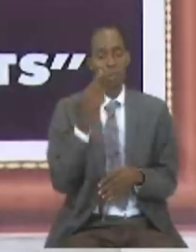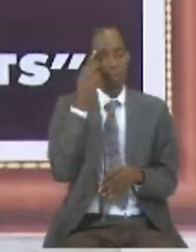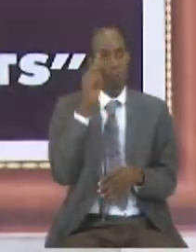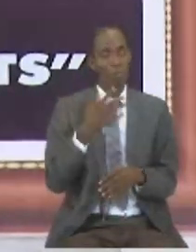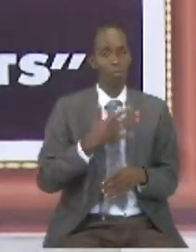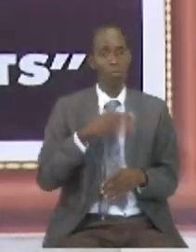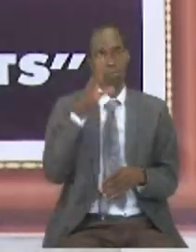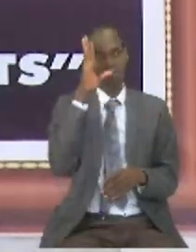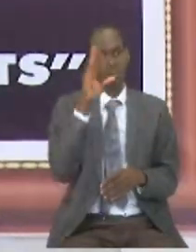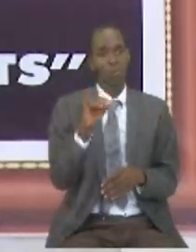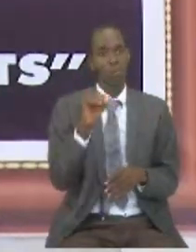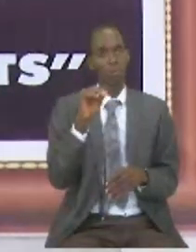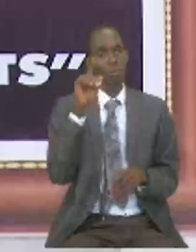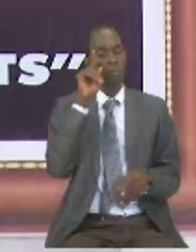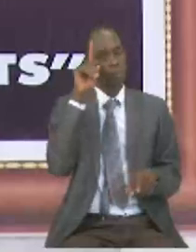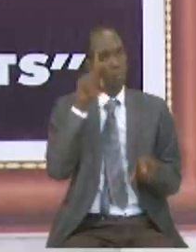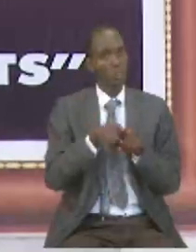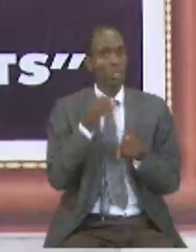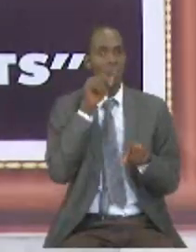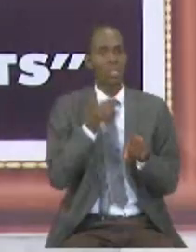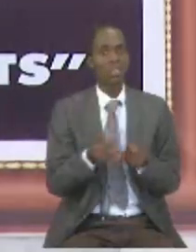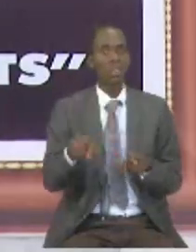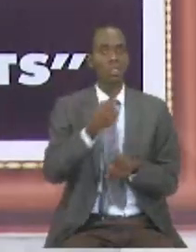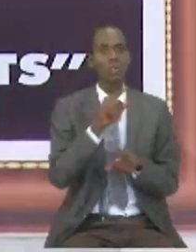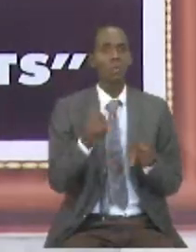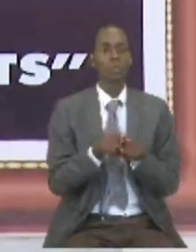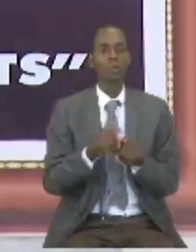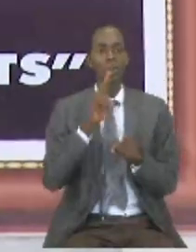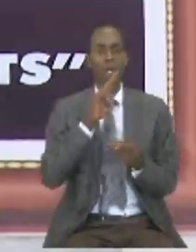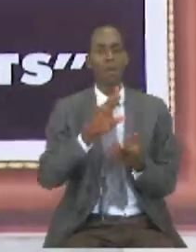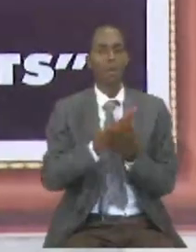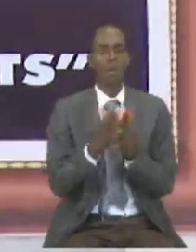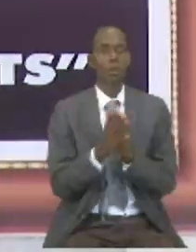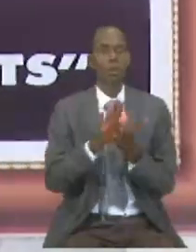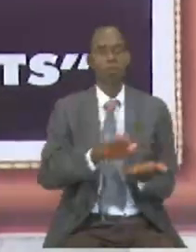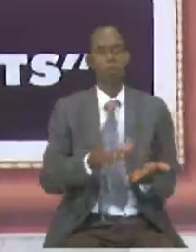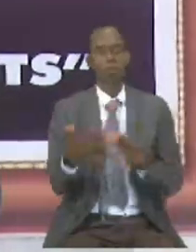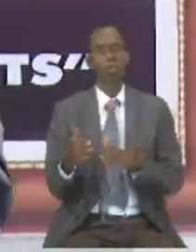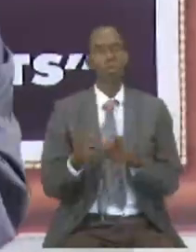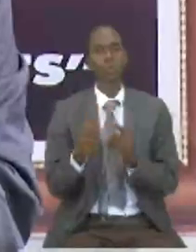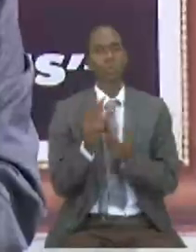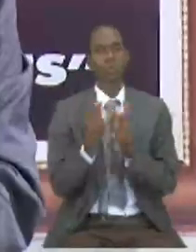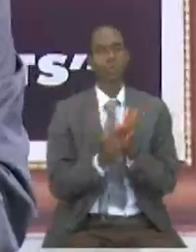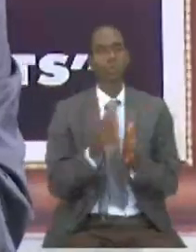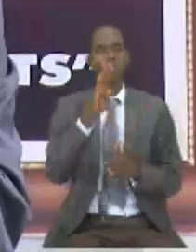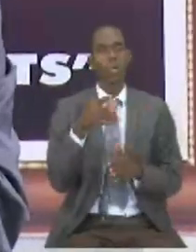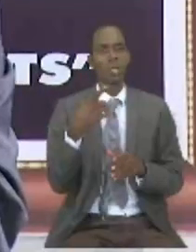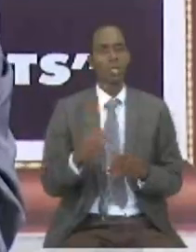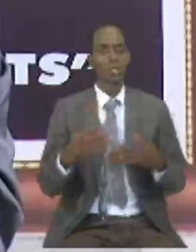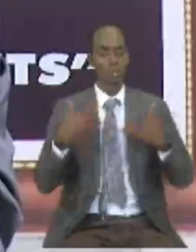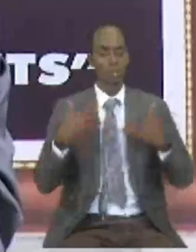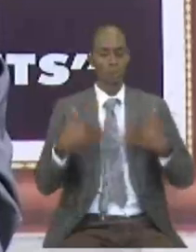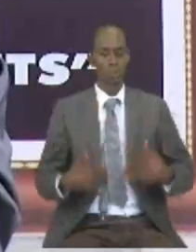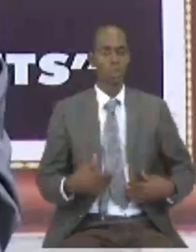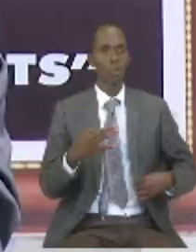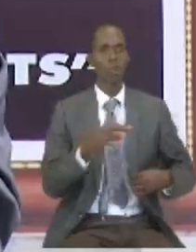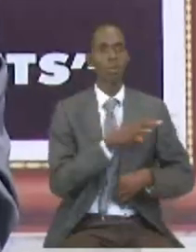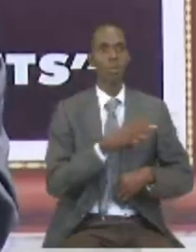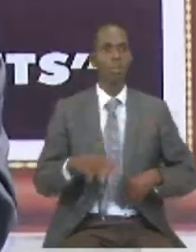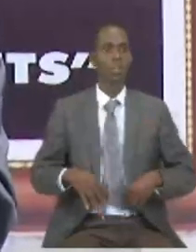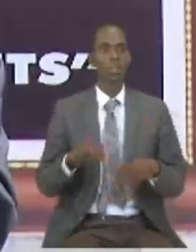spirituelle. 4. De même, mes frères, vous aussi, vous avez été par le corps de Christ mis à mort en ce